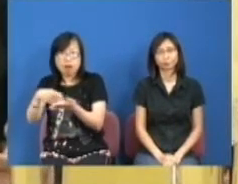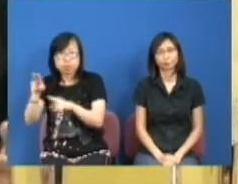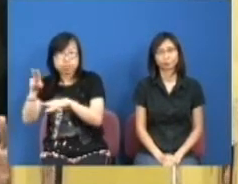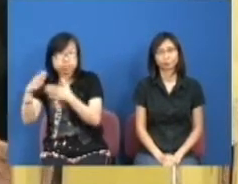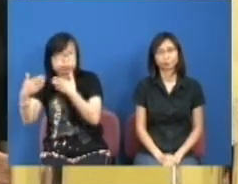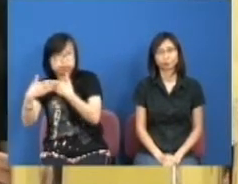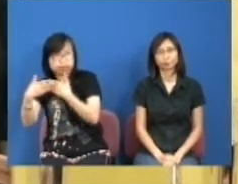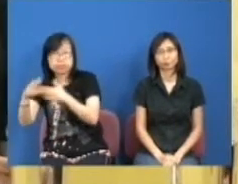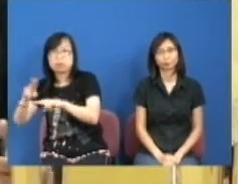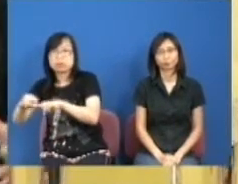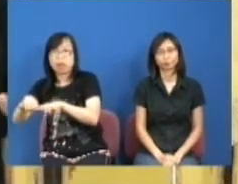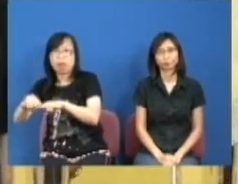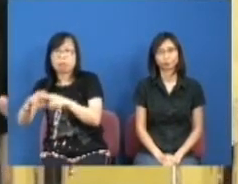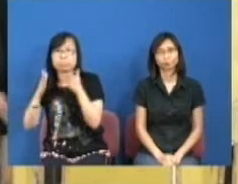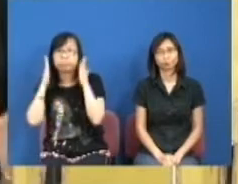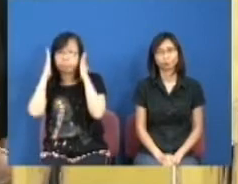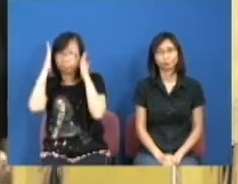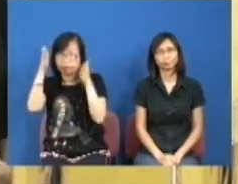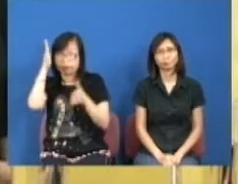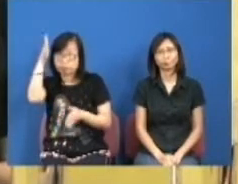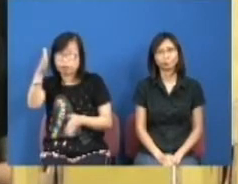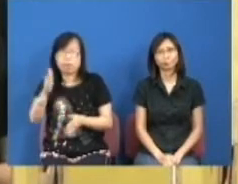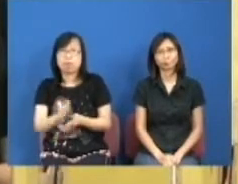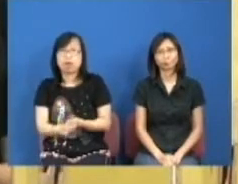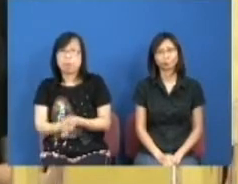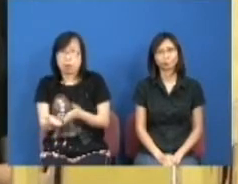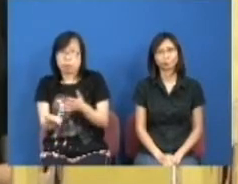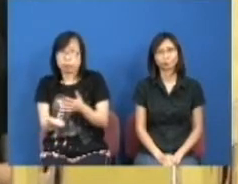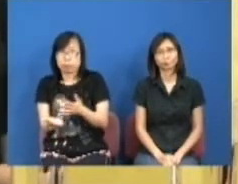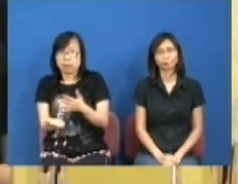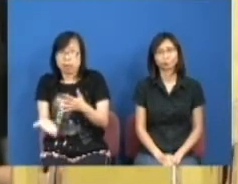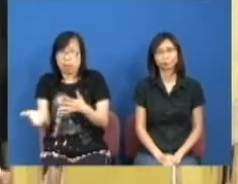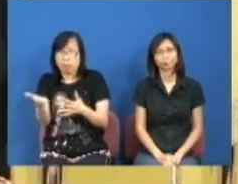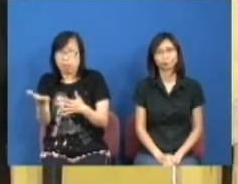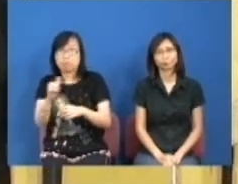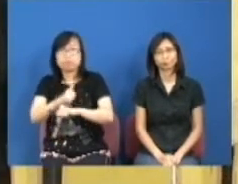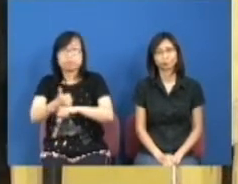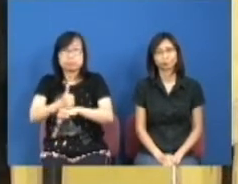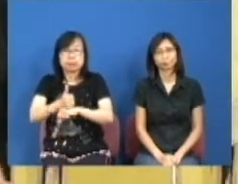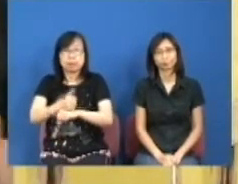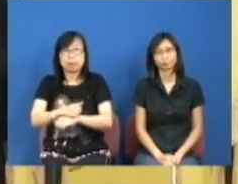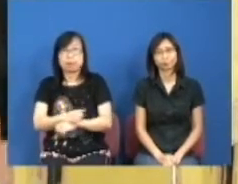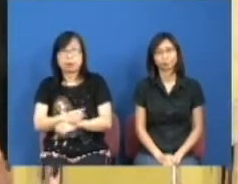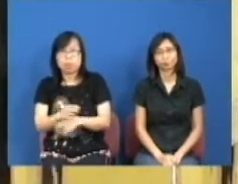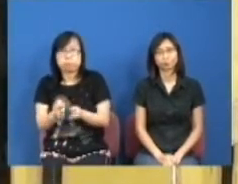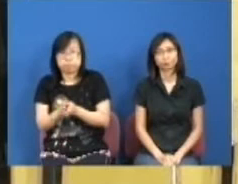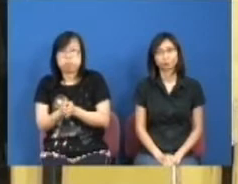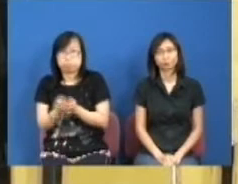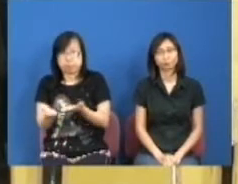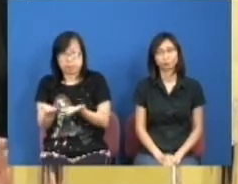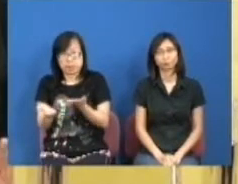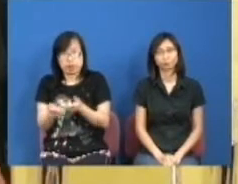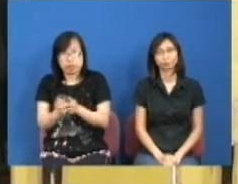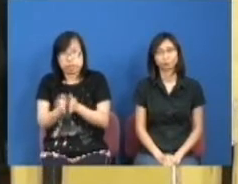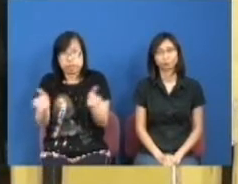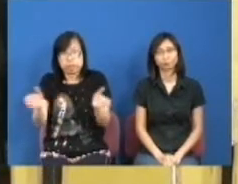黨，嗰、那個政治前途即係講緊個升遷喎。或者是升遷的機會是會闊過一個